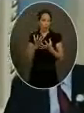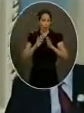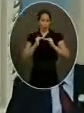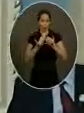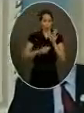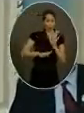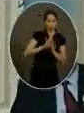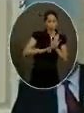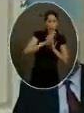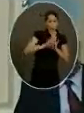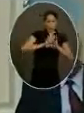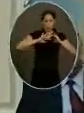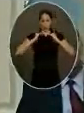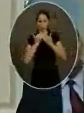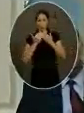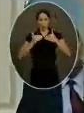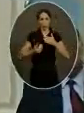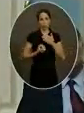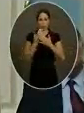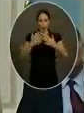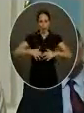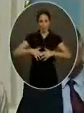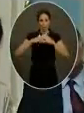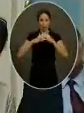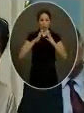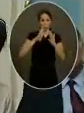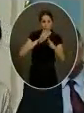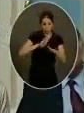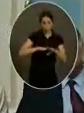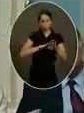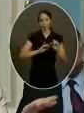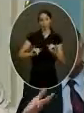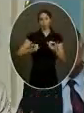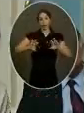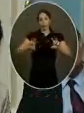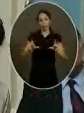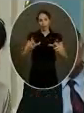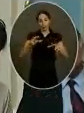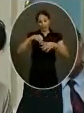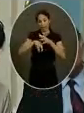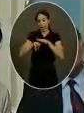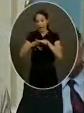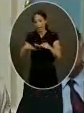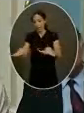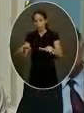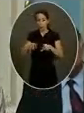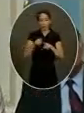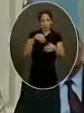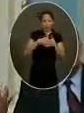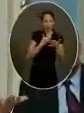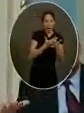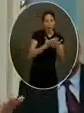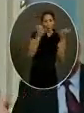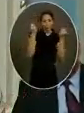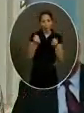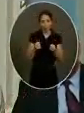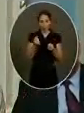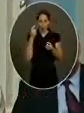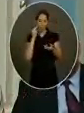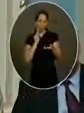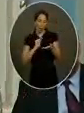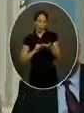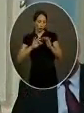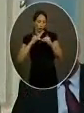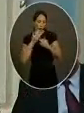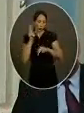ou toute nouvelle implantation informatique dans les réseaux et particulièrement dans les écoles, on puisse faire cette analyse